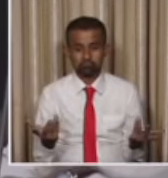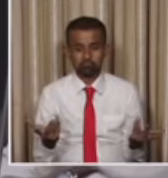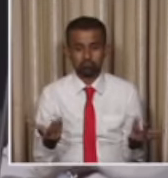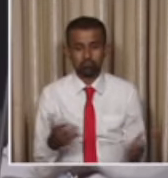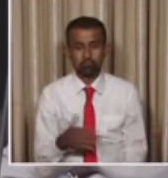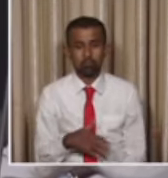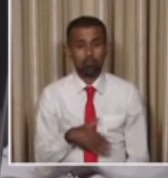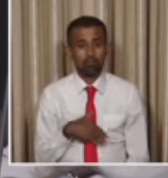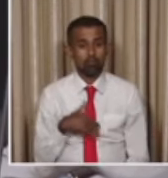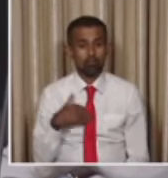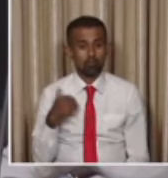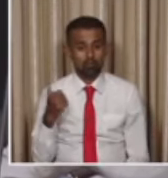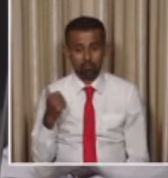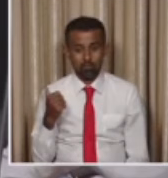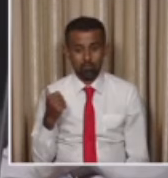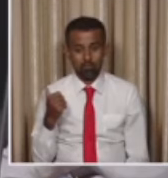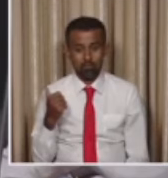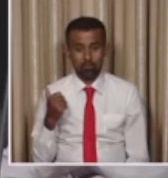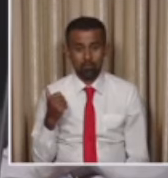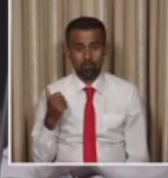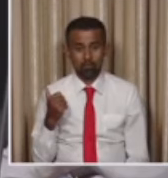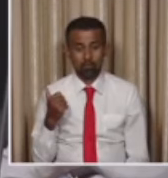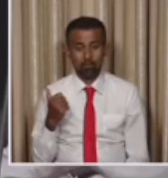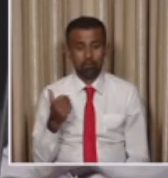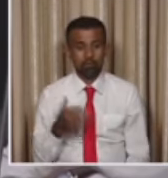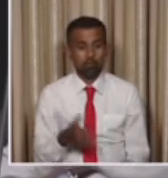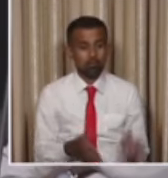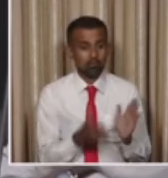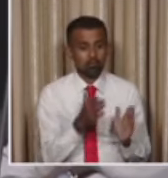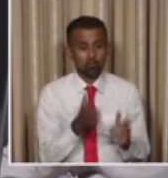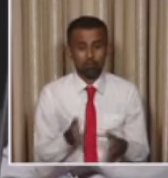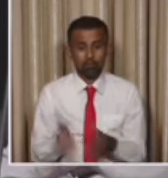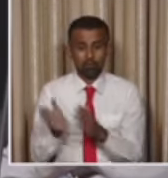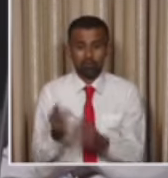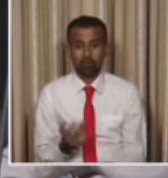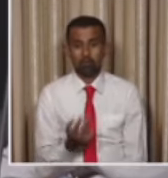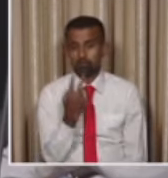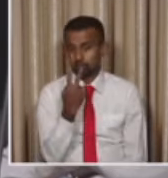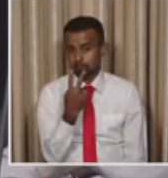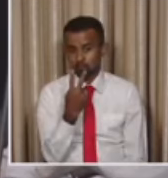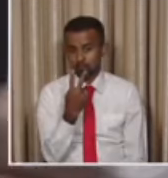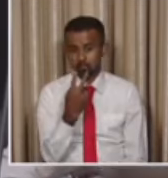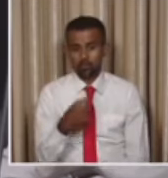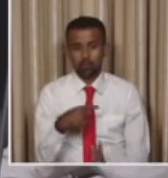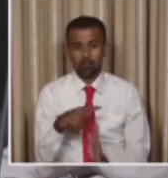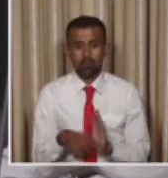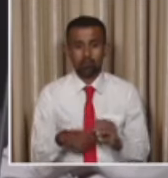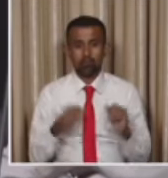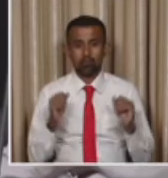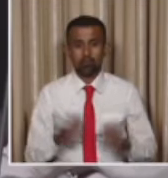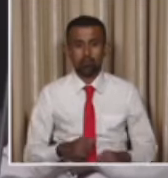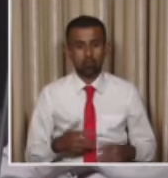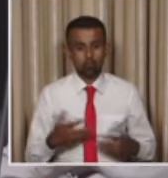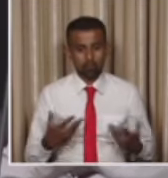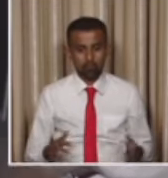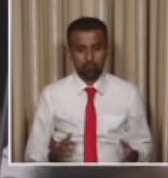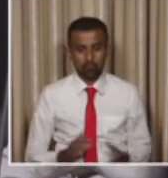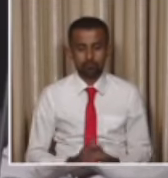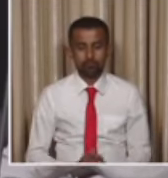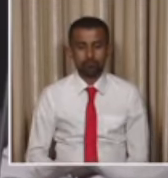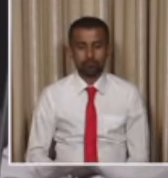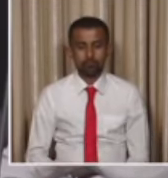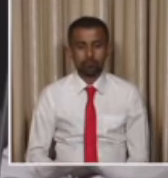ප්‍රධාන පරතරයන් දෙකක් නිසා තමයි රට කඩා වැටිලා බංකොලොත් භාවයට පත් වුණේ.